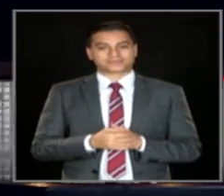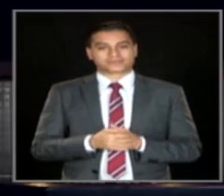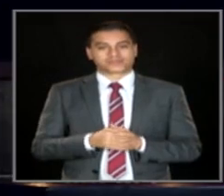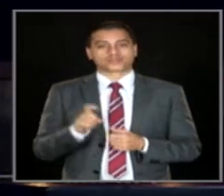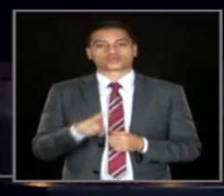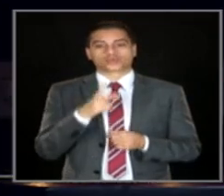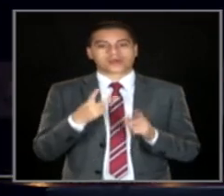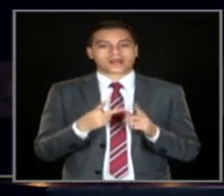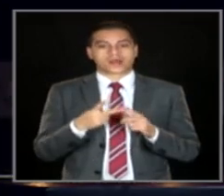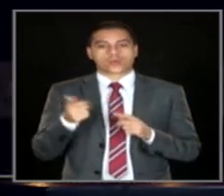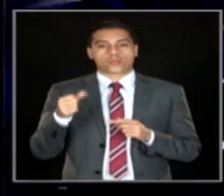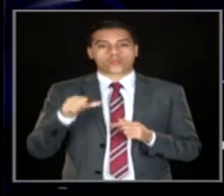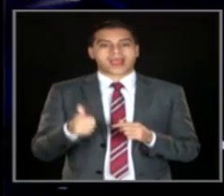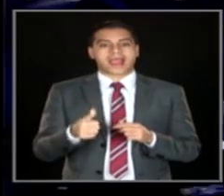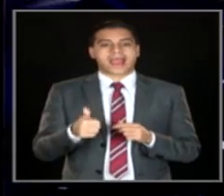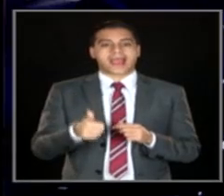السؤال الثاني